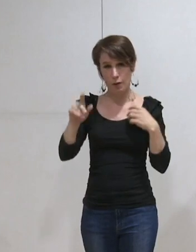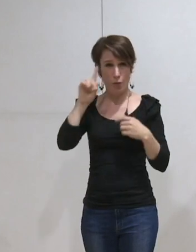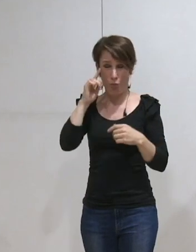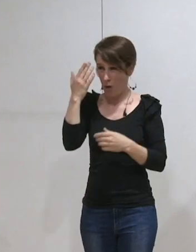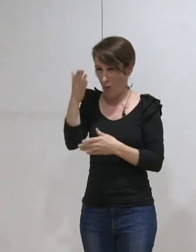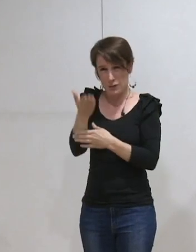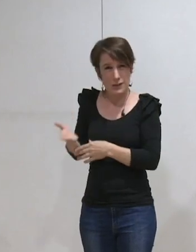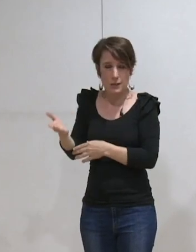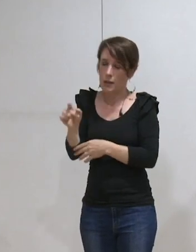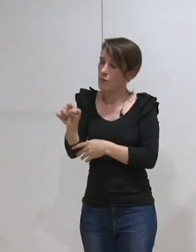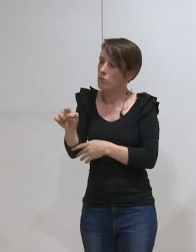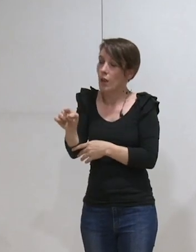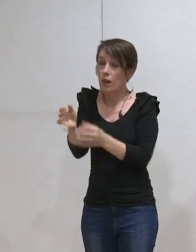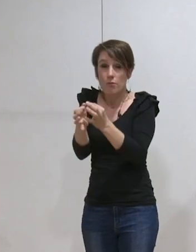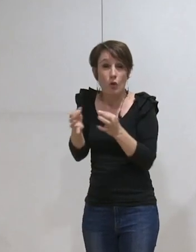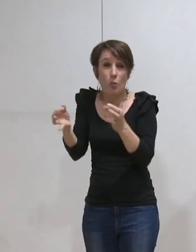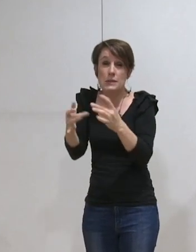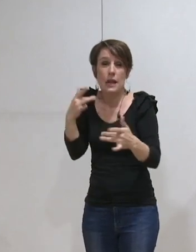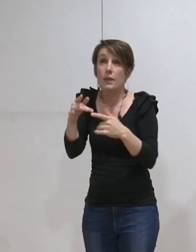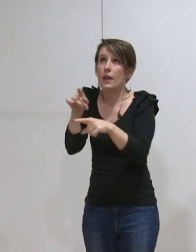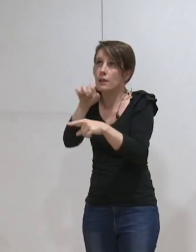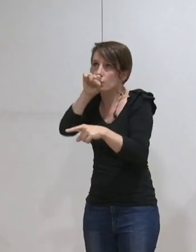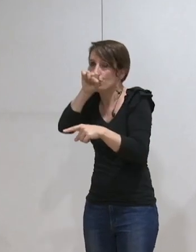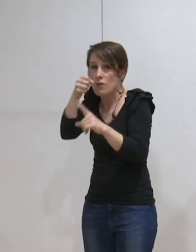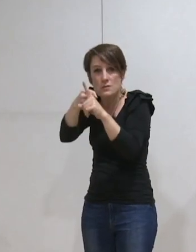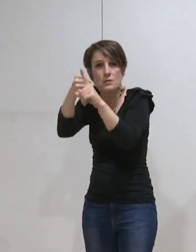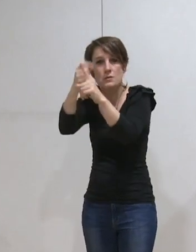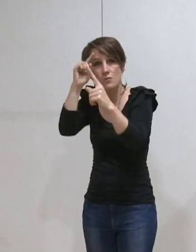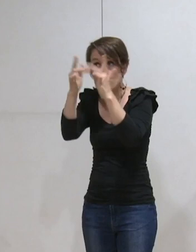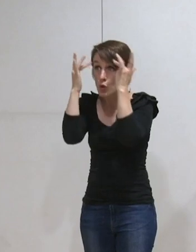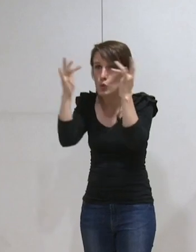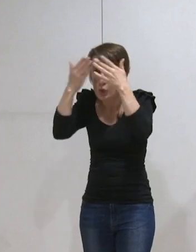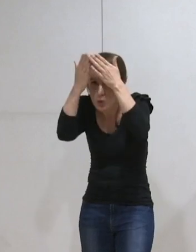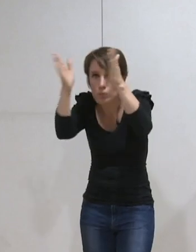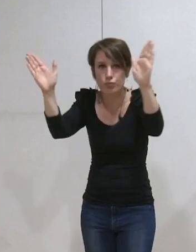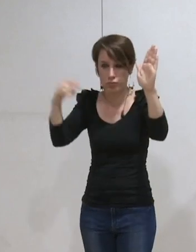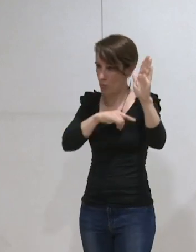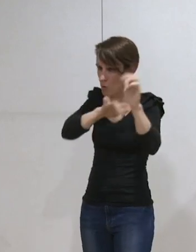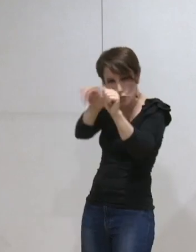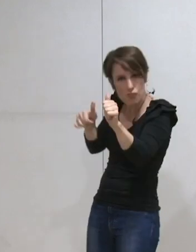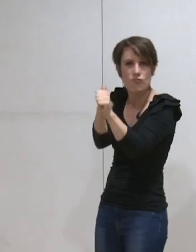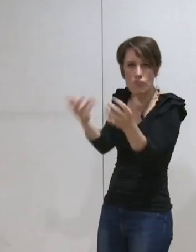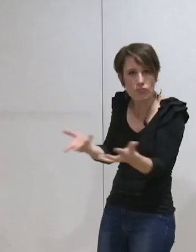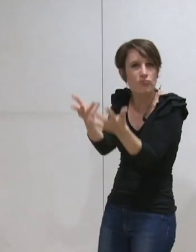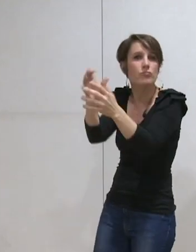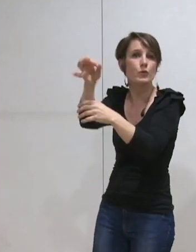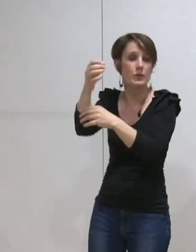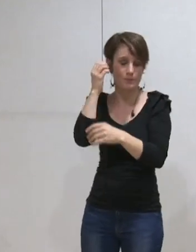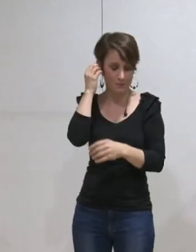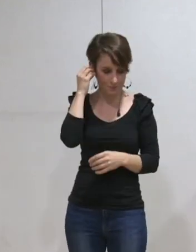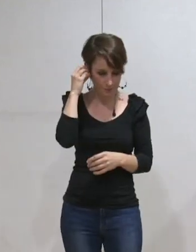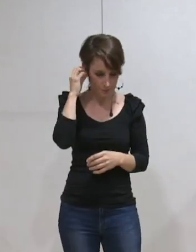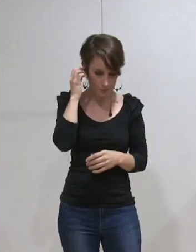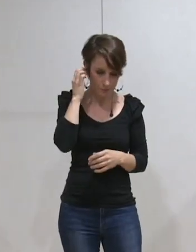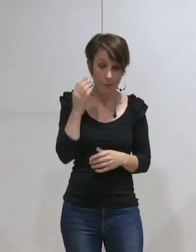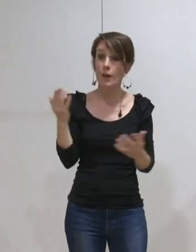culture que nous avons toujours soutenu et que nous continuerons de défendre Monsieur le Maire une semaine est passée